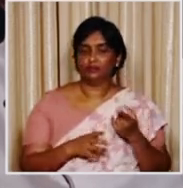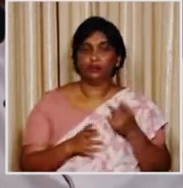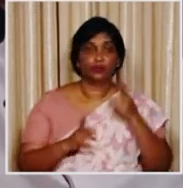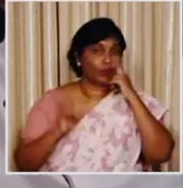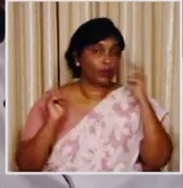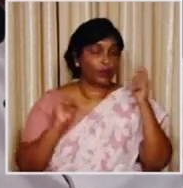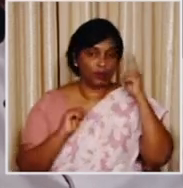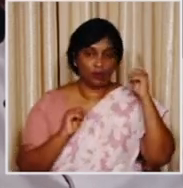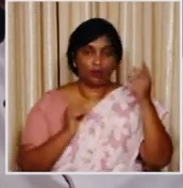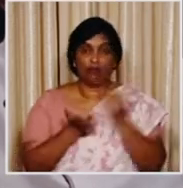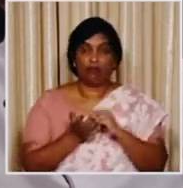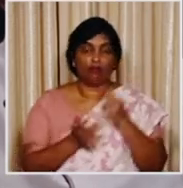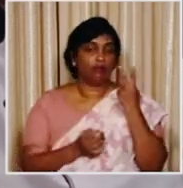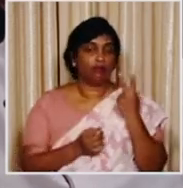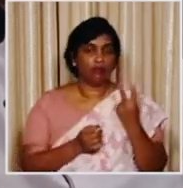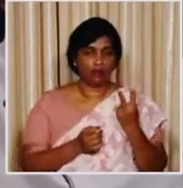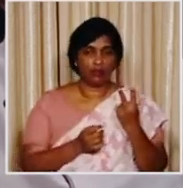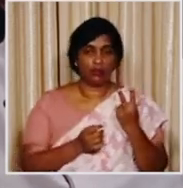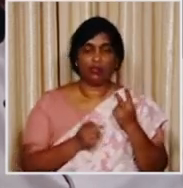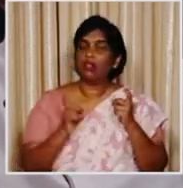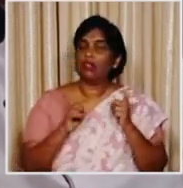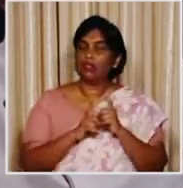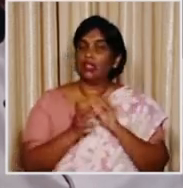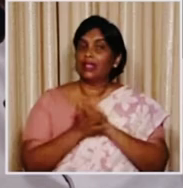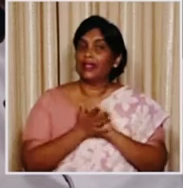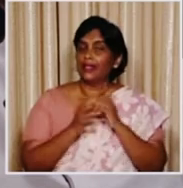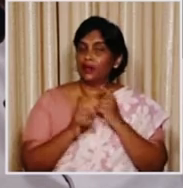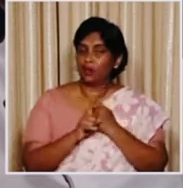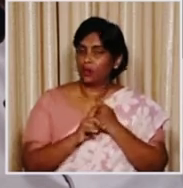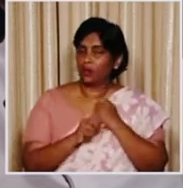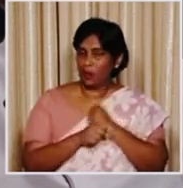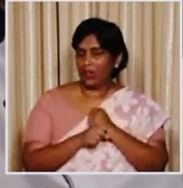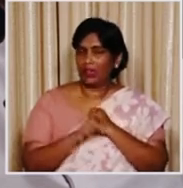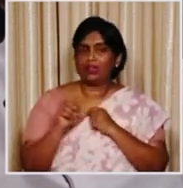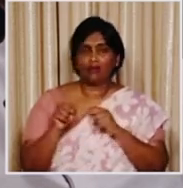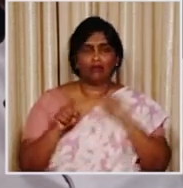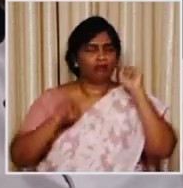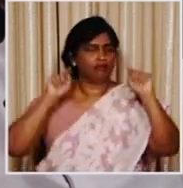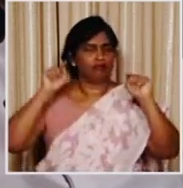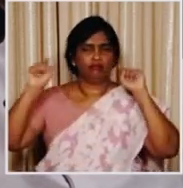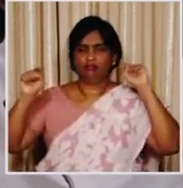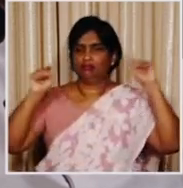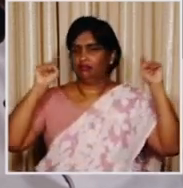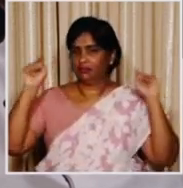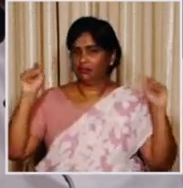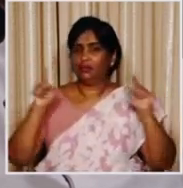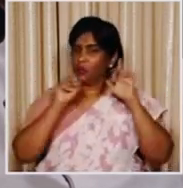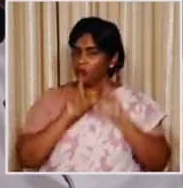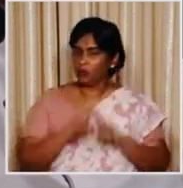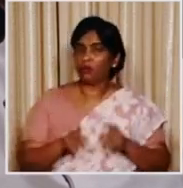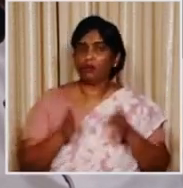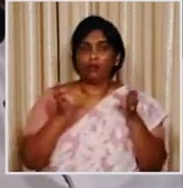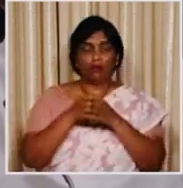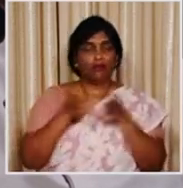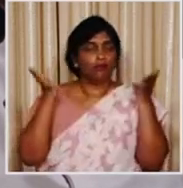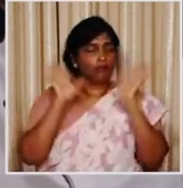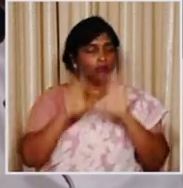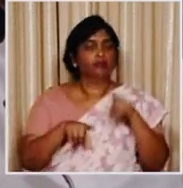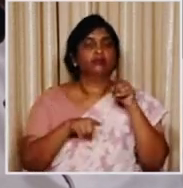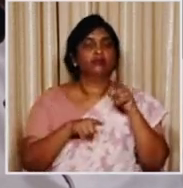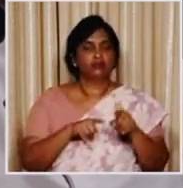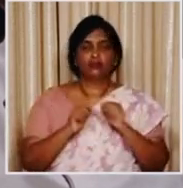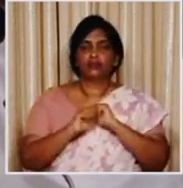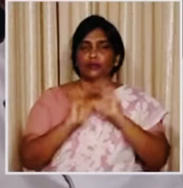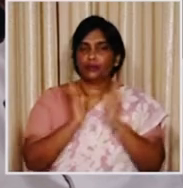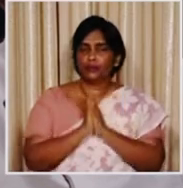නුවරඑළිය එතන දෙවතාවක්, දෙල්ගහගොඩ, හිඟුල්ල. ඉතින් ඒ වගේ තැන් තැන්වල ගිහිල්ලා මේ වගේ කඳවුරු පවත්වමින් මේ